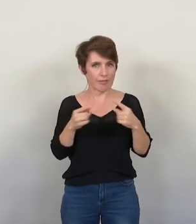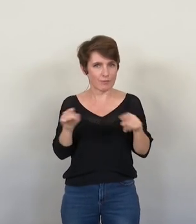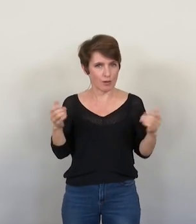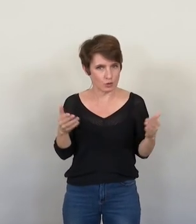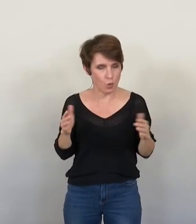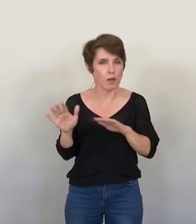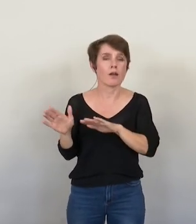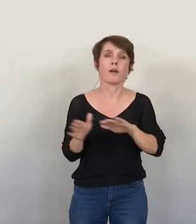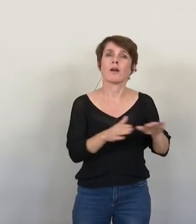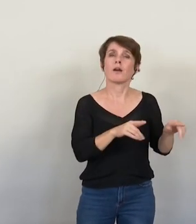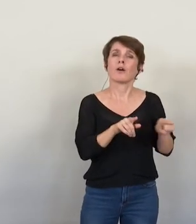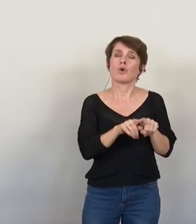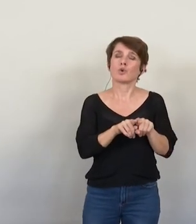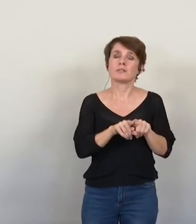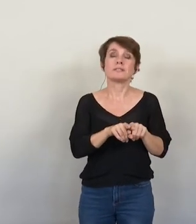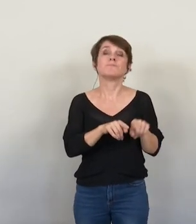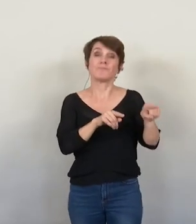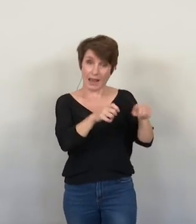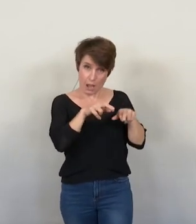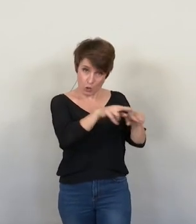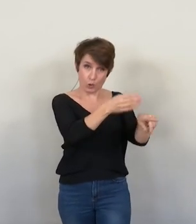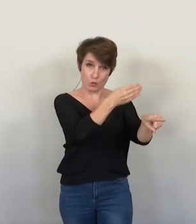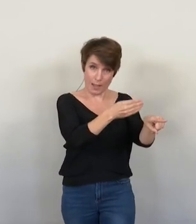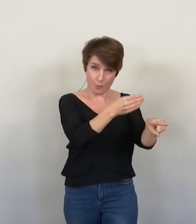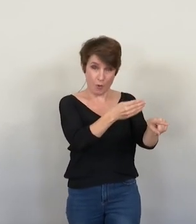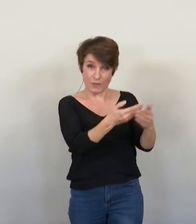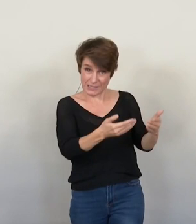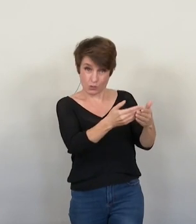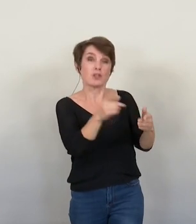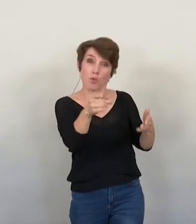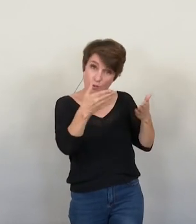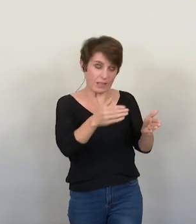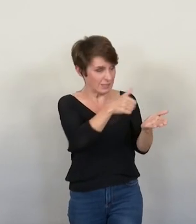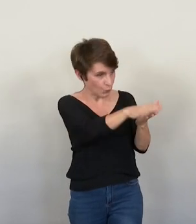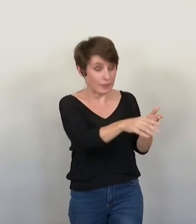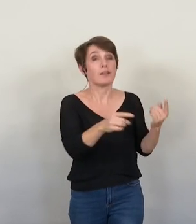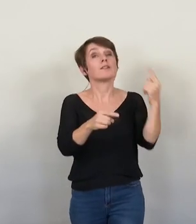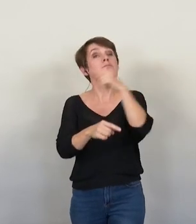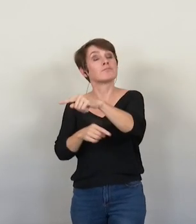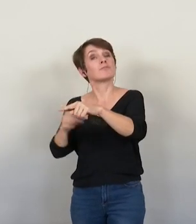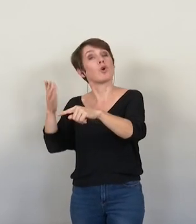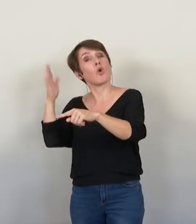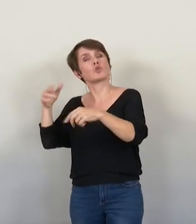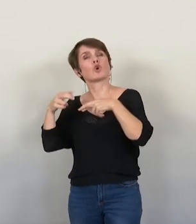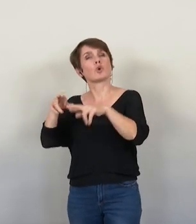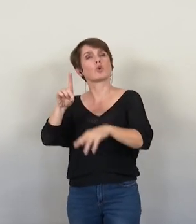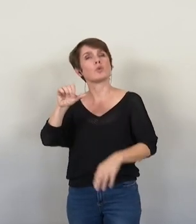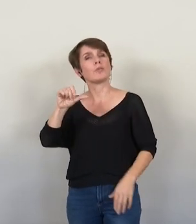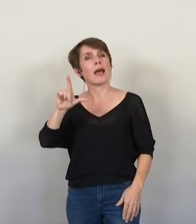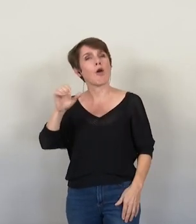expliquez-vous la différence entre le 30 rue marbuf et le 38 rue d'Ambert qui était un squat et que vous avez choisi de